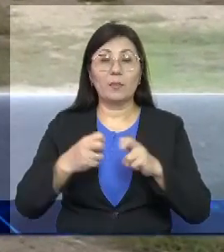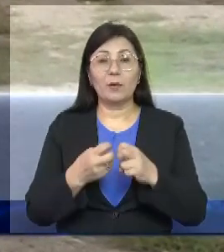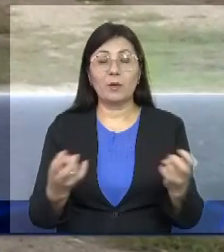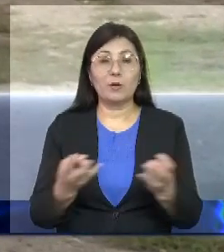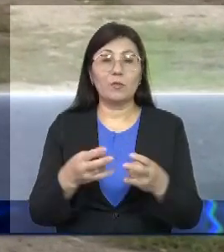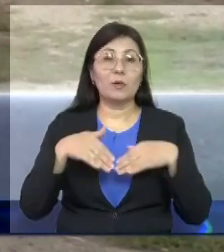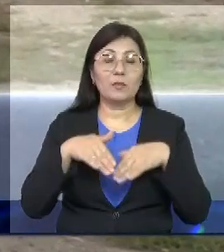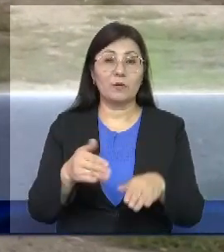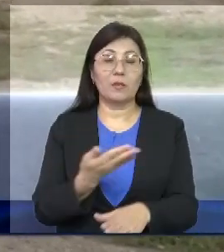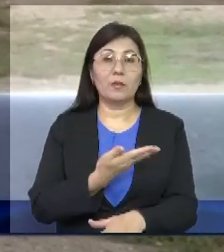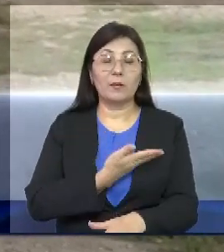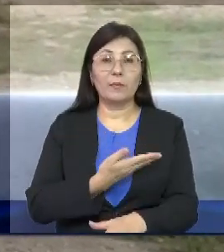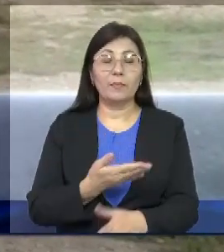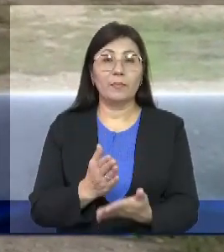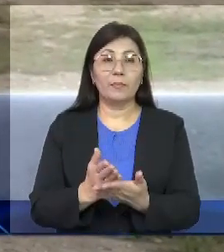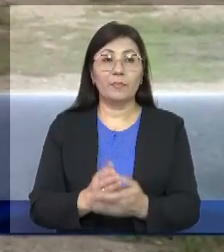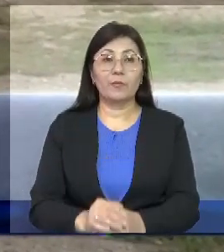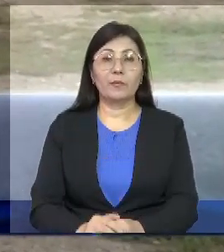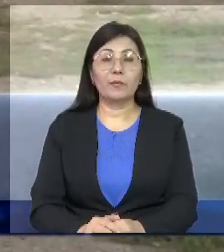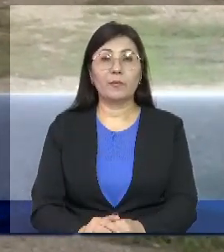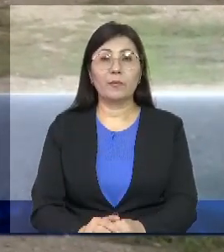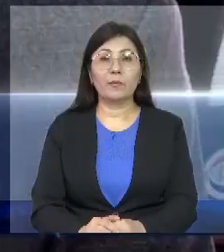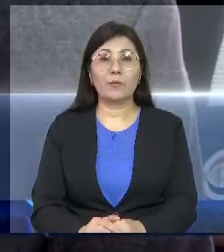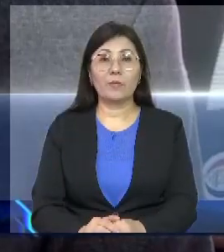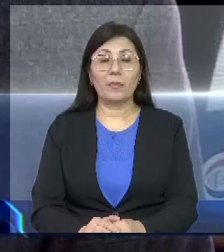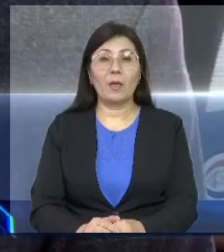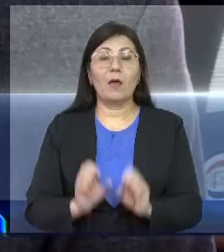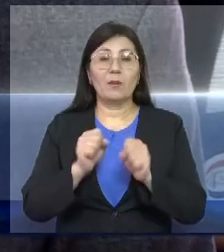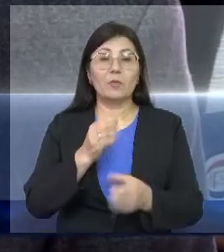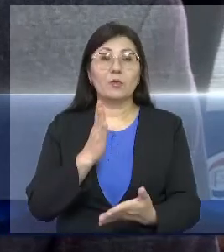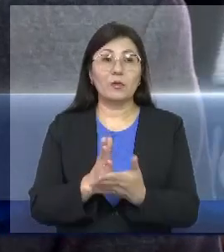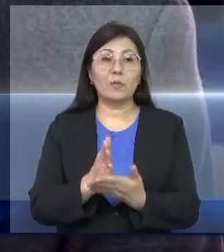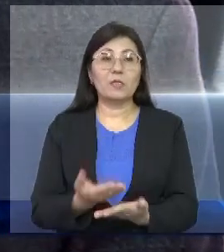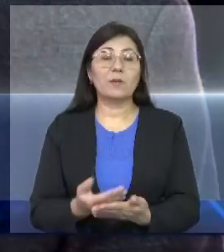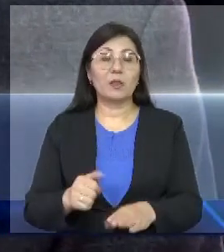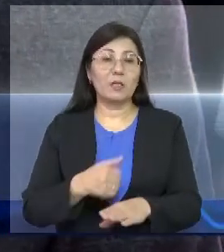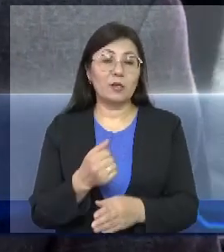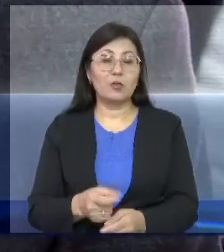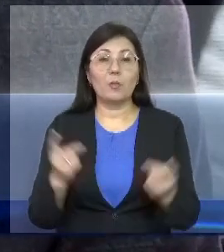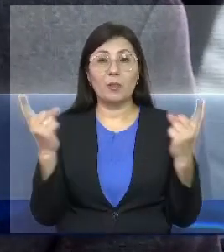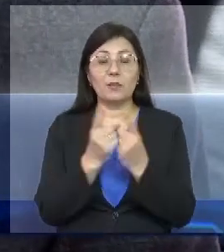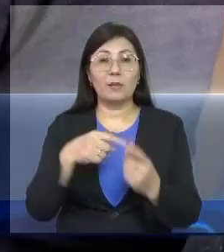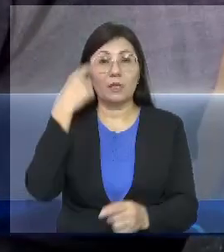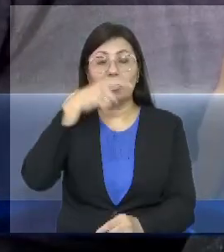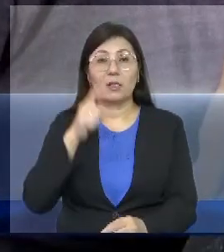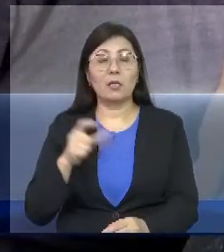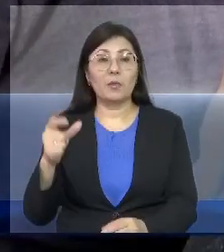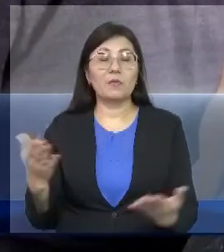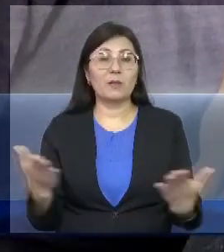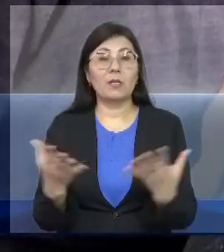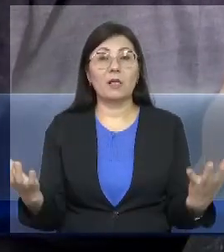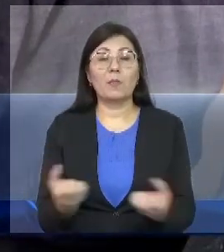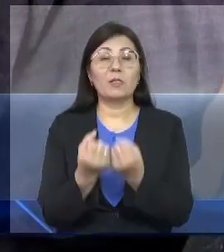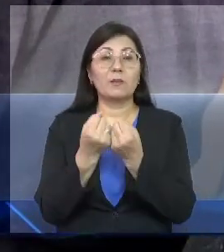данный момент существуют. Будем их решать. Возможность есть. Глава региона также провел личный прием граждан в Батамше, на котором аксакалы подняли